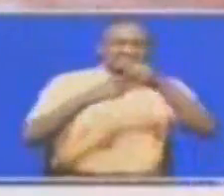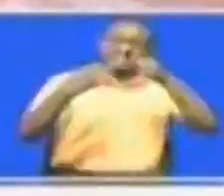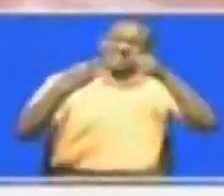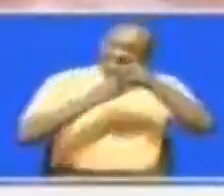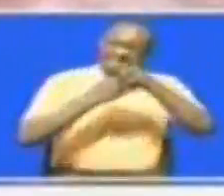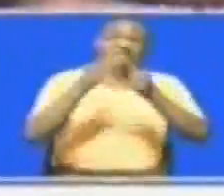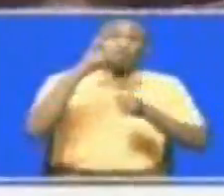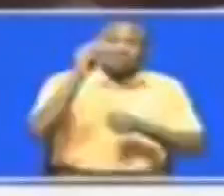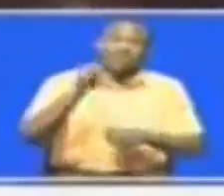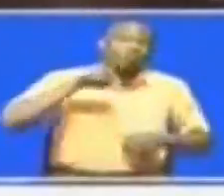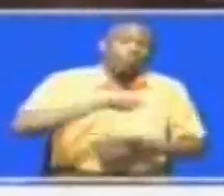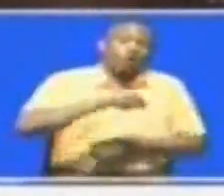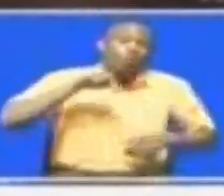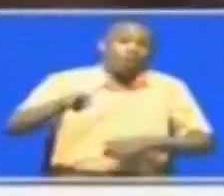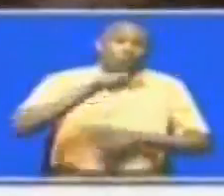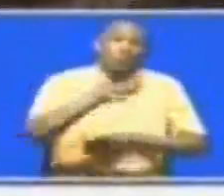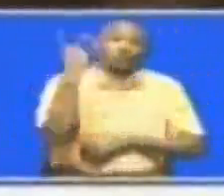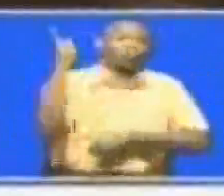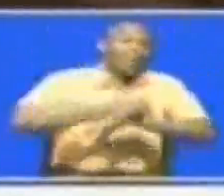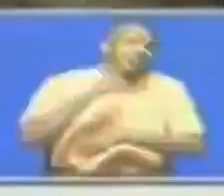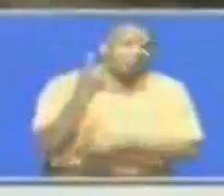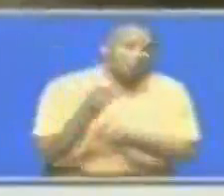wakazi hulazimika kutembea kwa siku mbili.